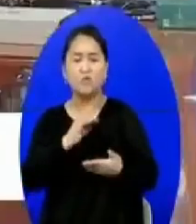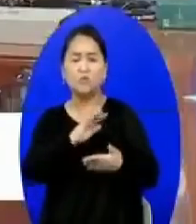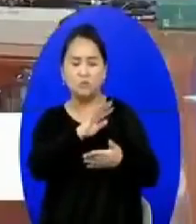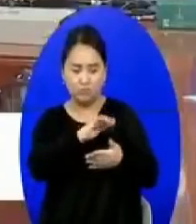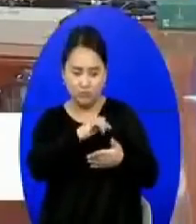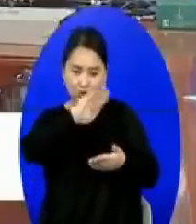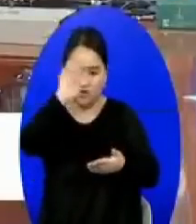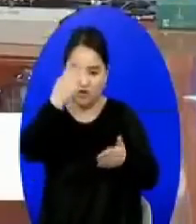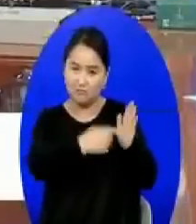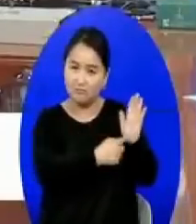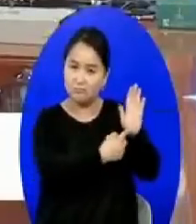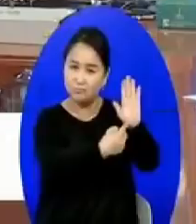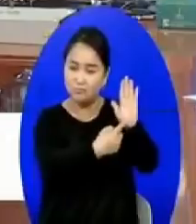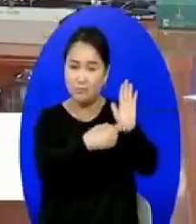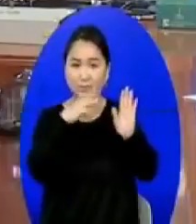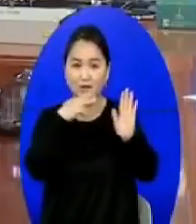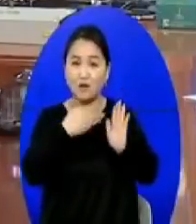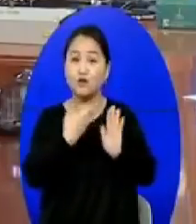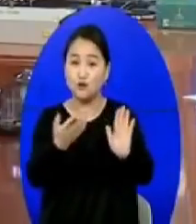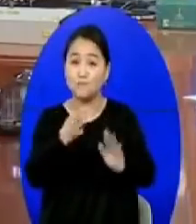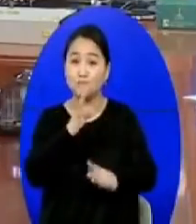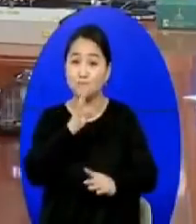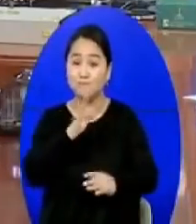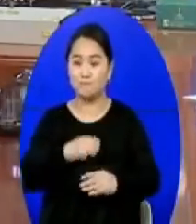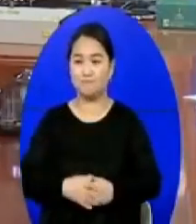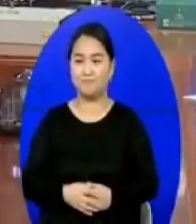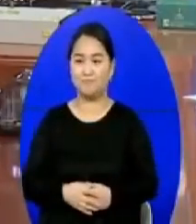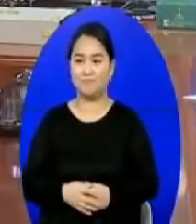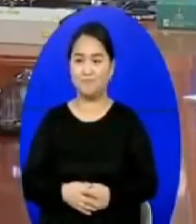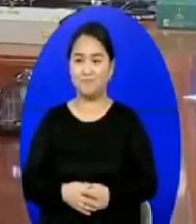шадар сайд инх төвшин хэлж байсан юм а.